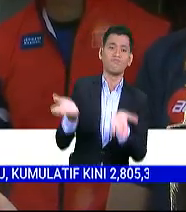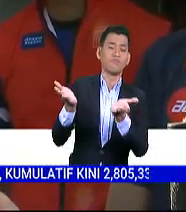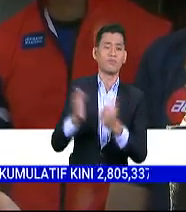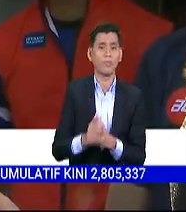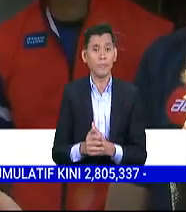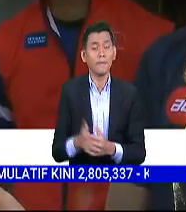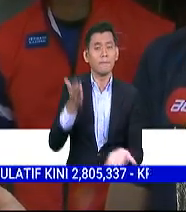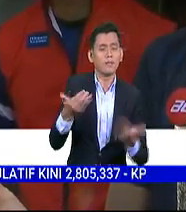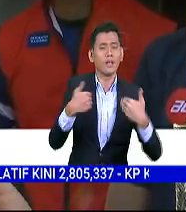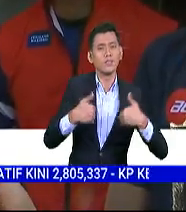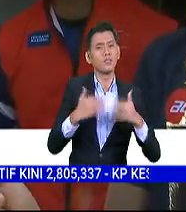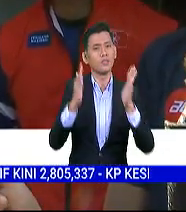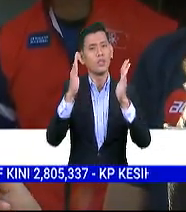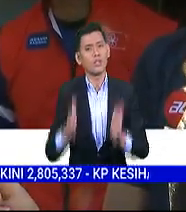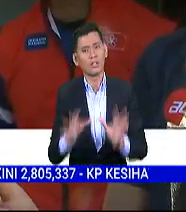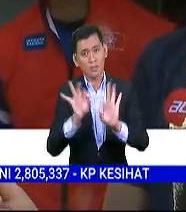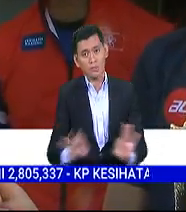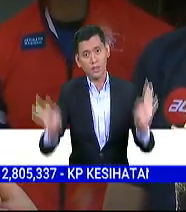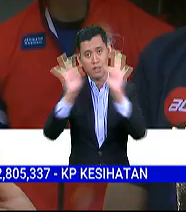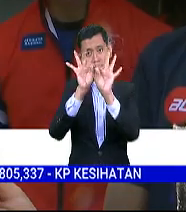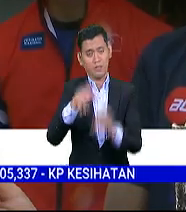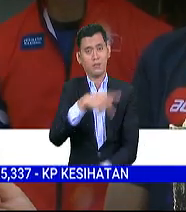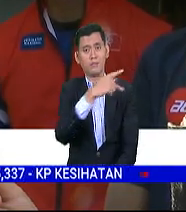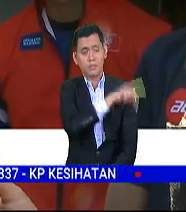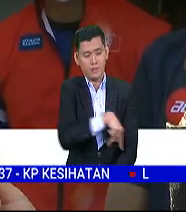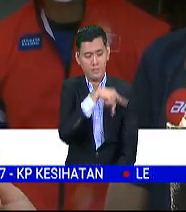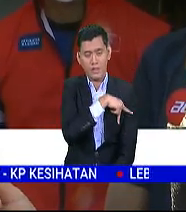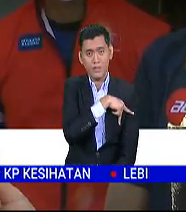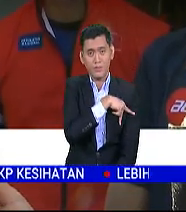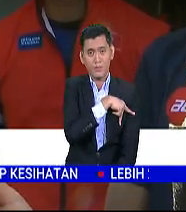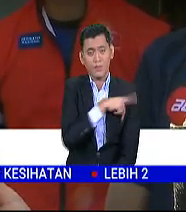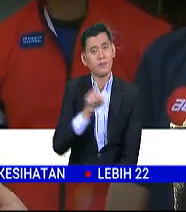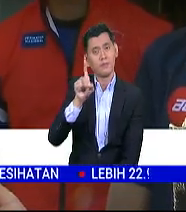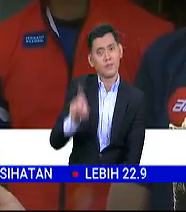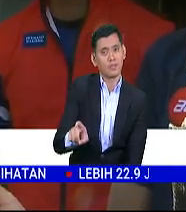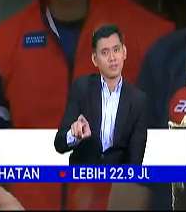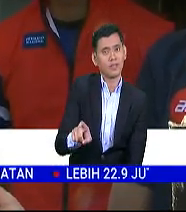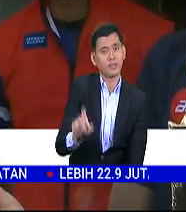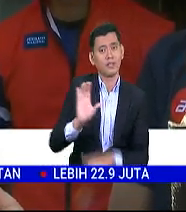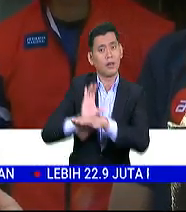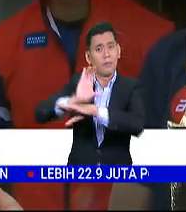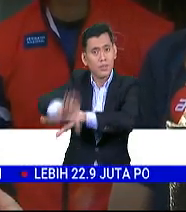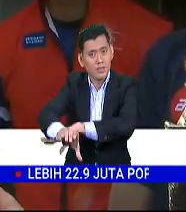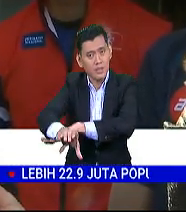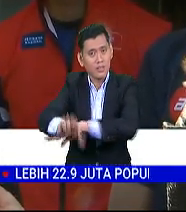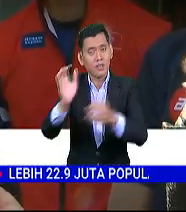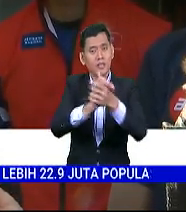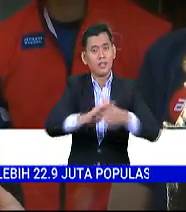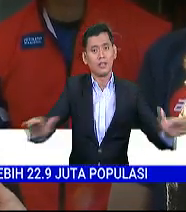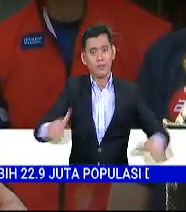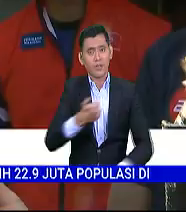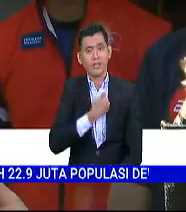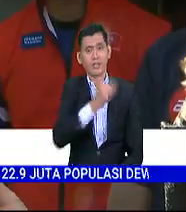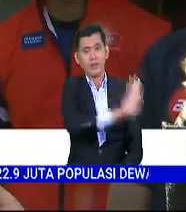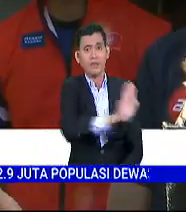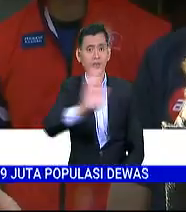yang ada kepentingan peribadi, tentunya mereka ialah terpaksa selamatkan diri